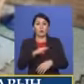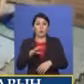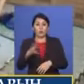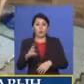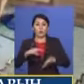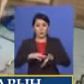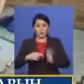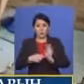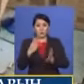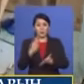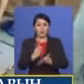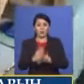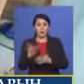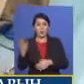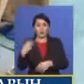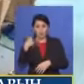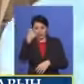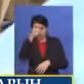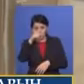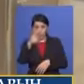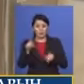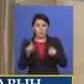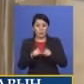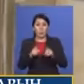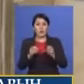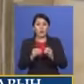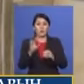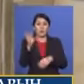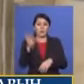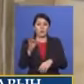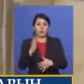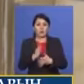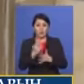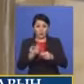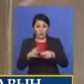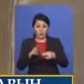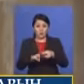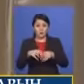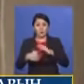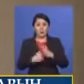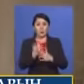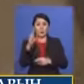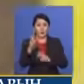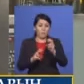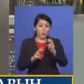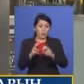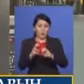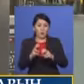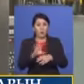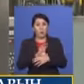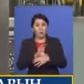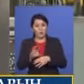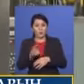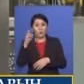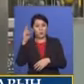жеткізу жоспарланып отыр. Өткен жылмен салыстырғанда өсім 10%-ті құраған. Сонымен қатар жаңа фермалар салу есебінен өндірісті